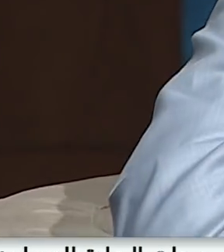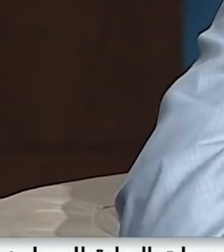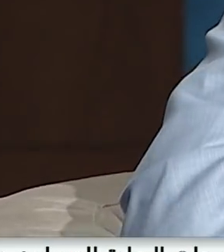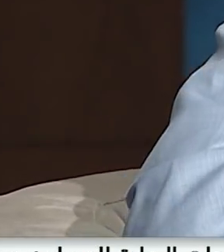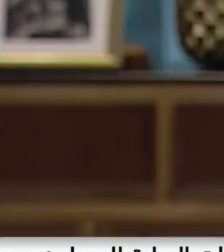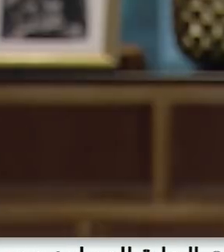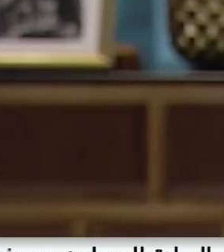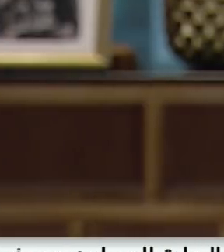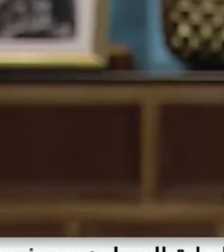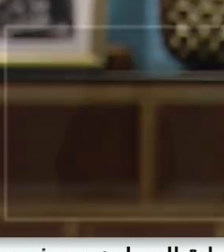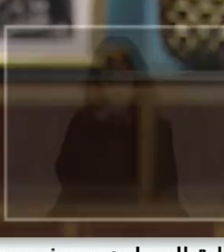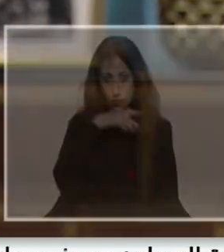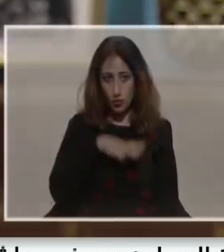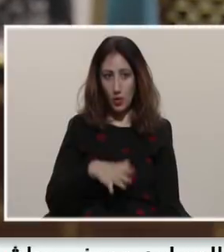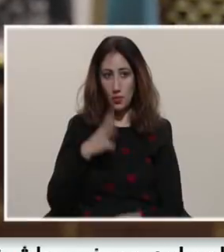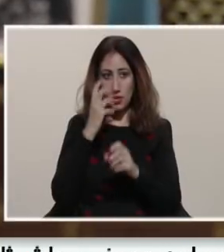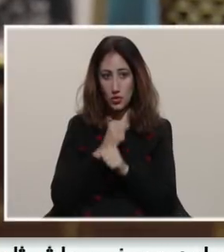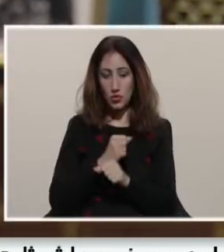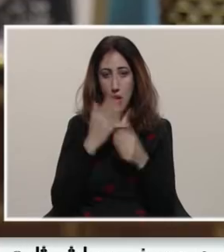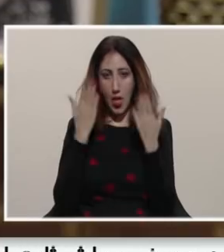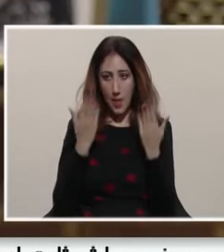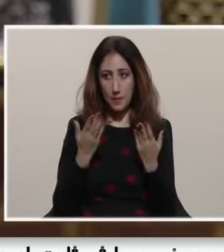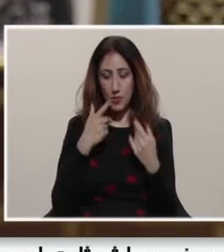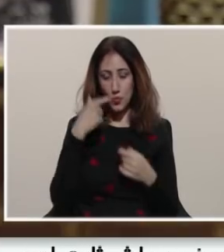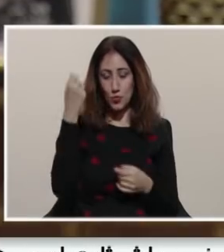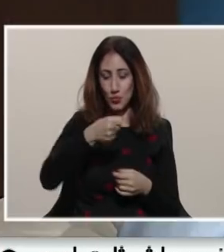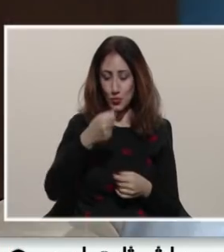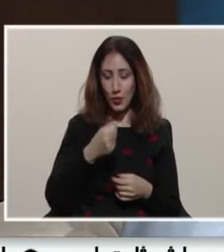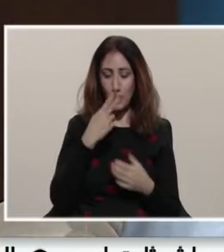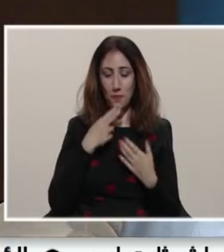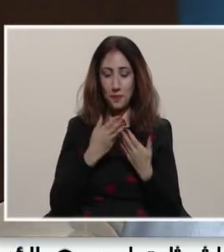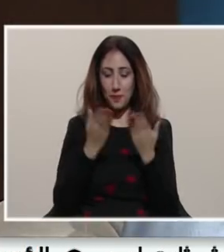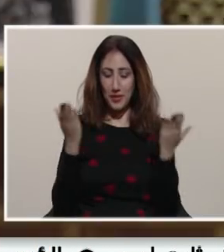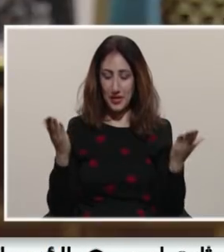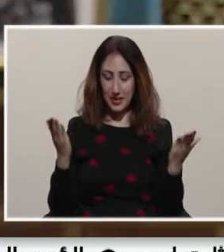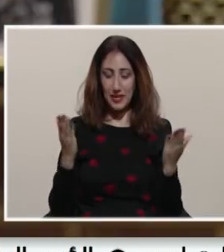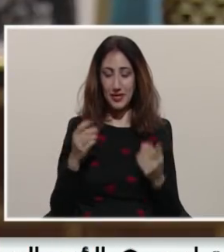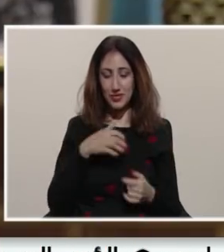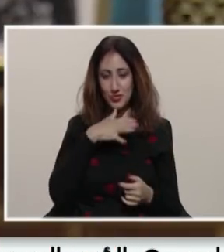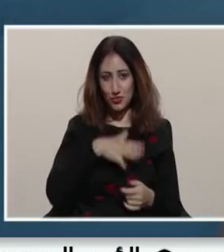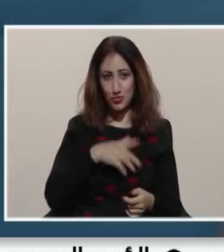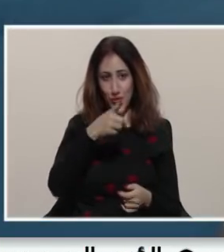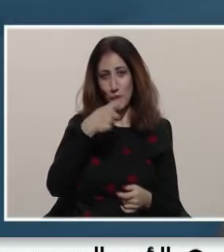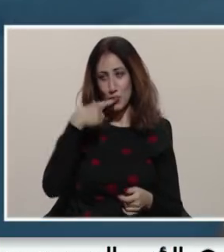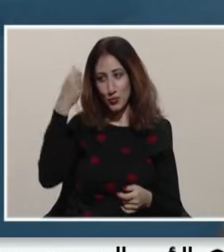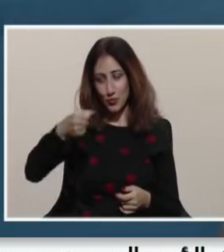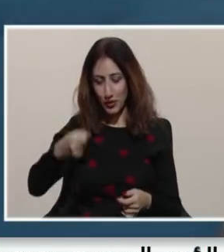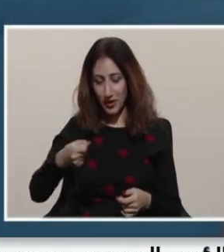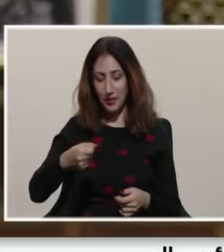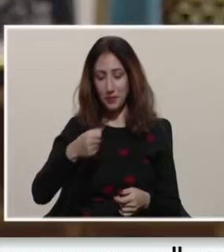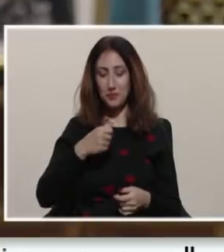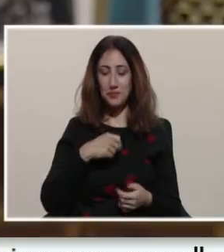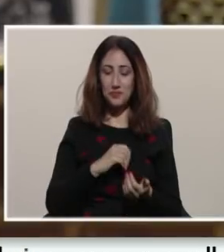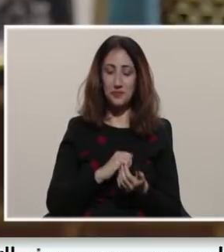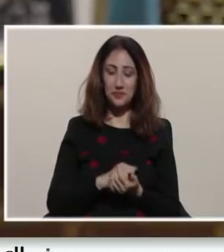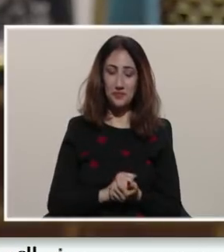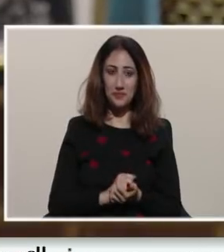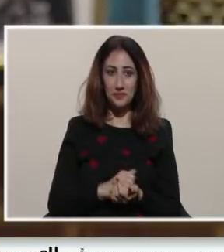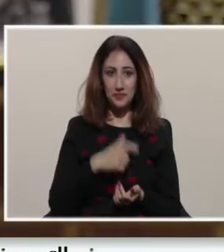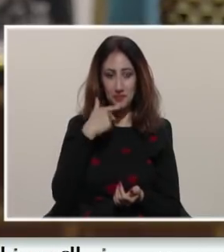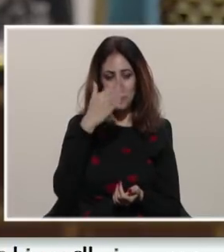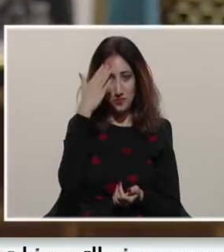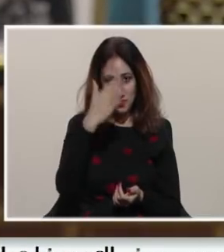سيدنا محمد وعلى آله وصحبه وسلم. كل عام وفضلتك بخير. كل عام وفضلتك بخير شيخ سواجي، نورتنا وشرفتنا. دكتور رمضان